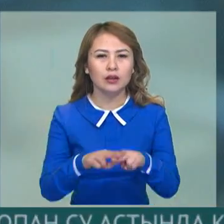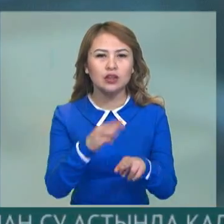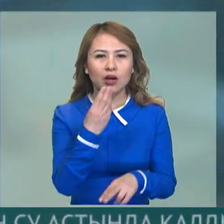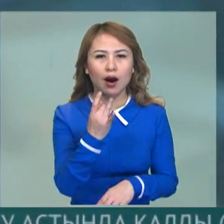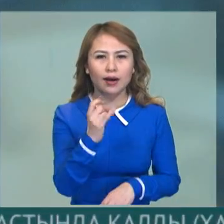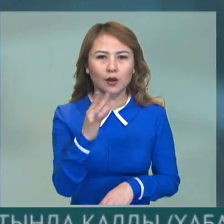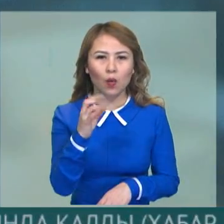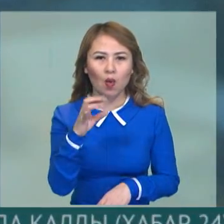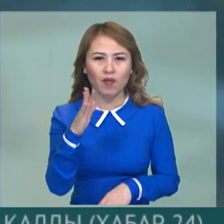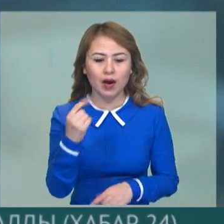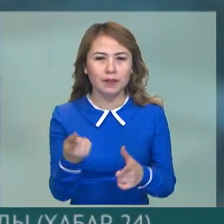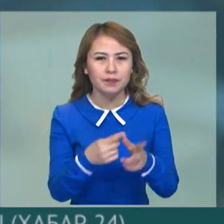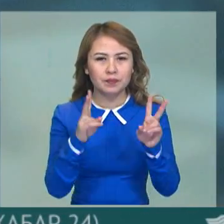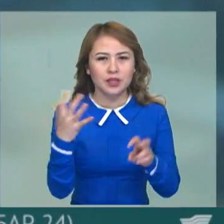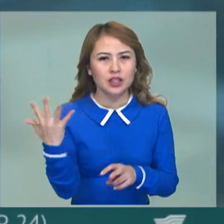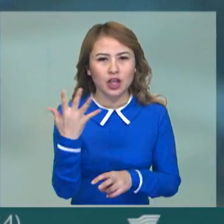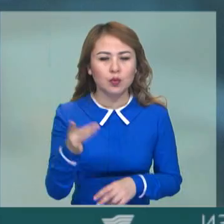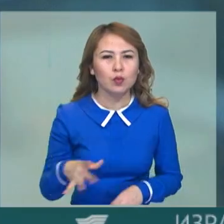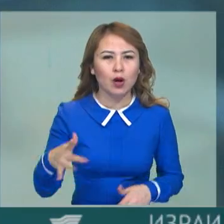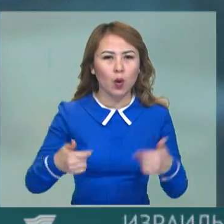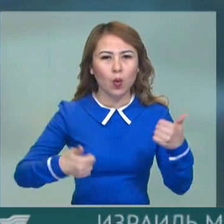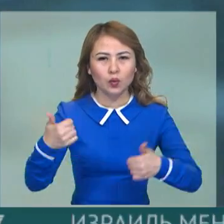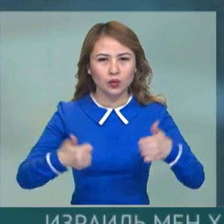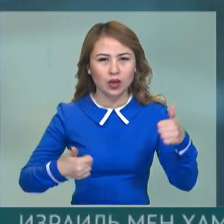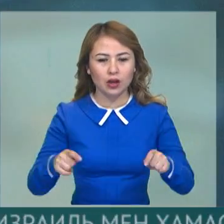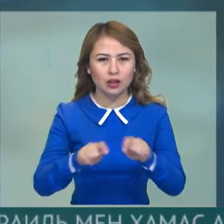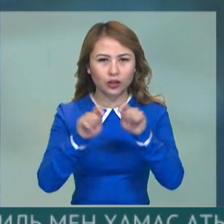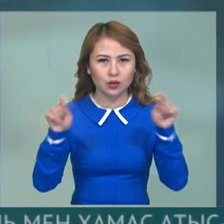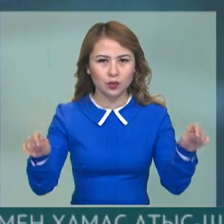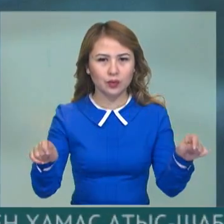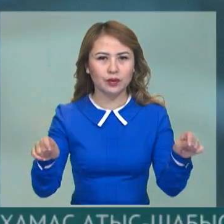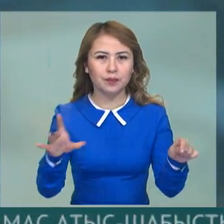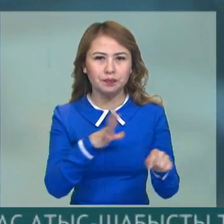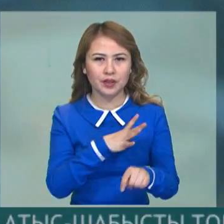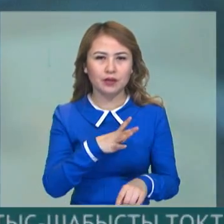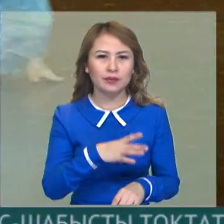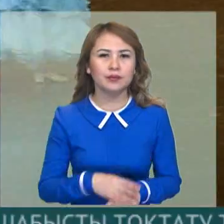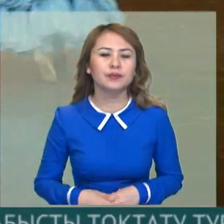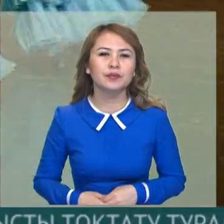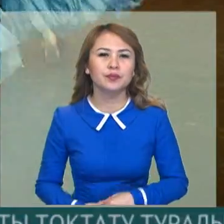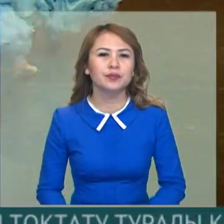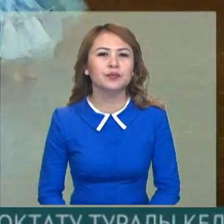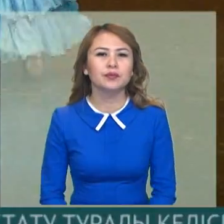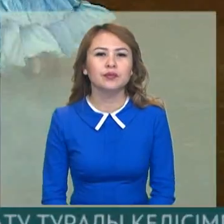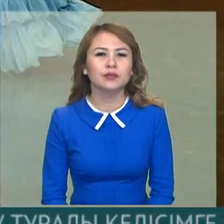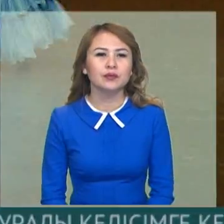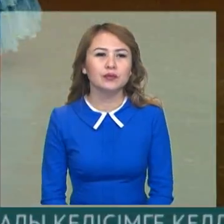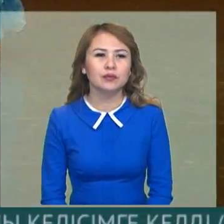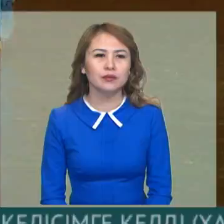Елордада Шара Жиенқұлова атындағы 5-ші республикалық конкурстың ашылуы өтті.